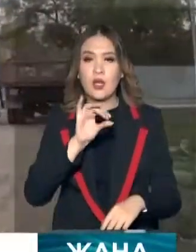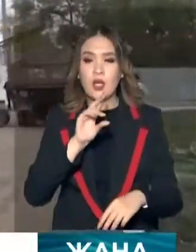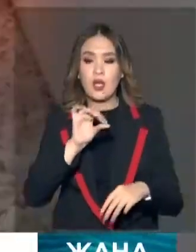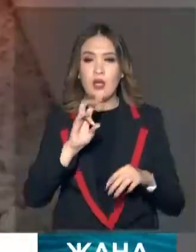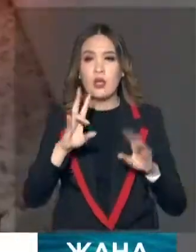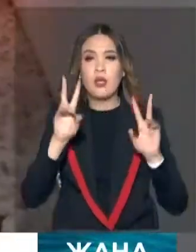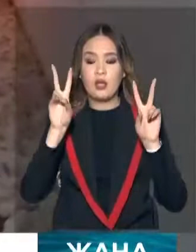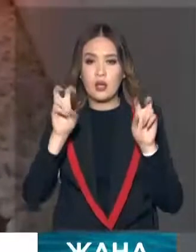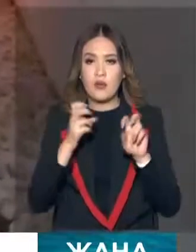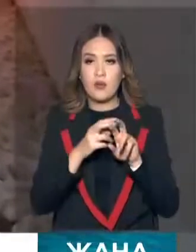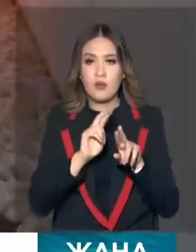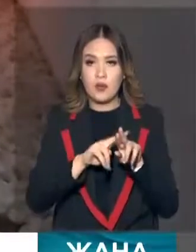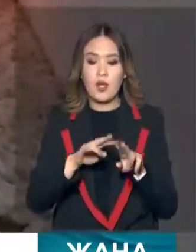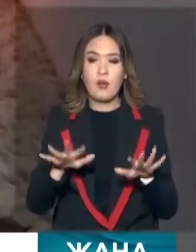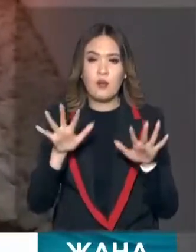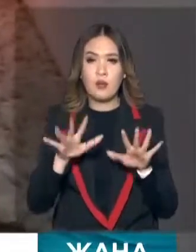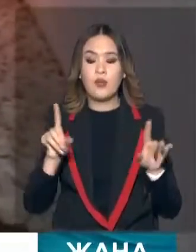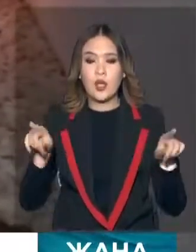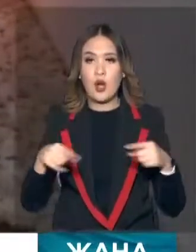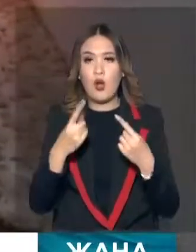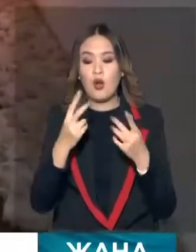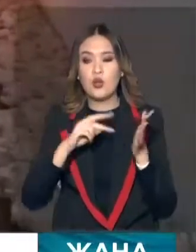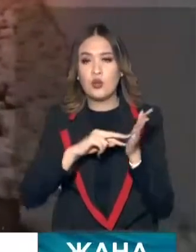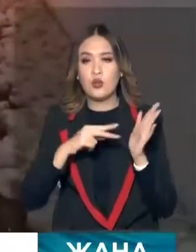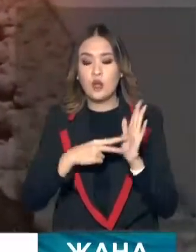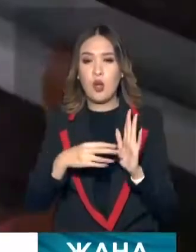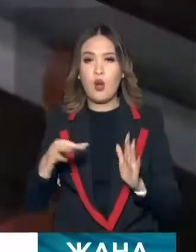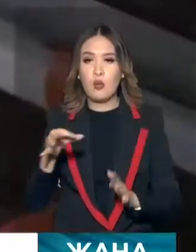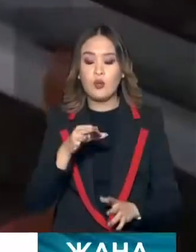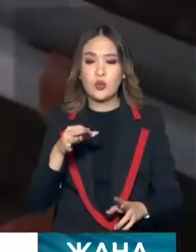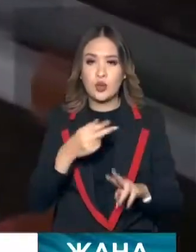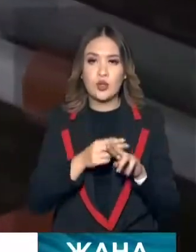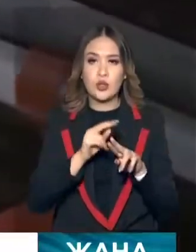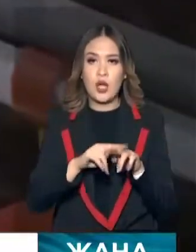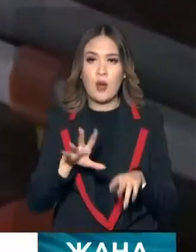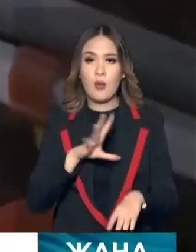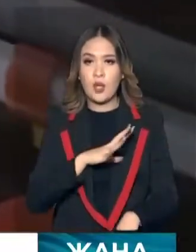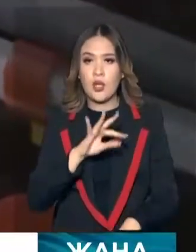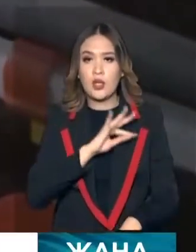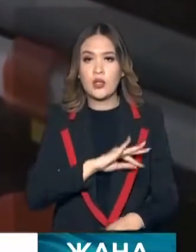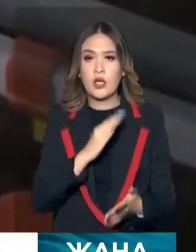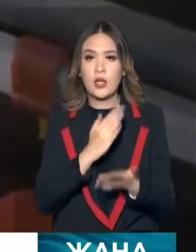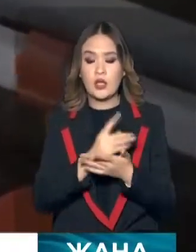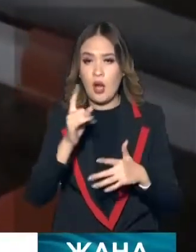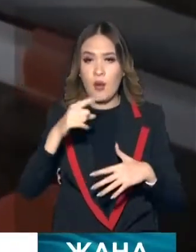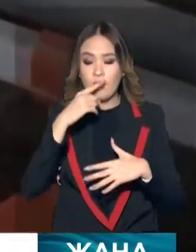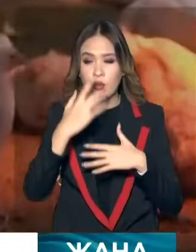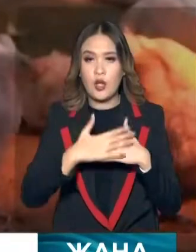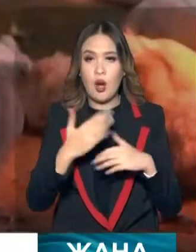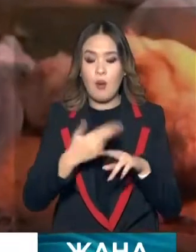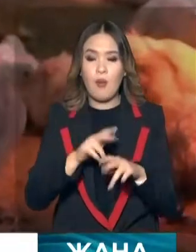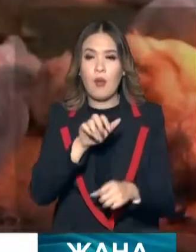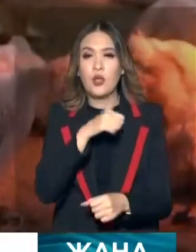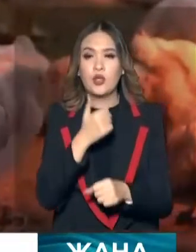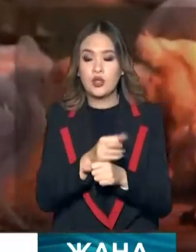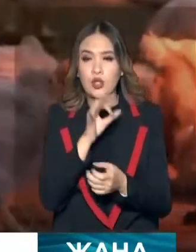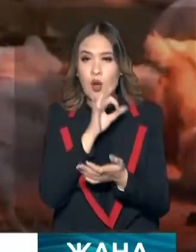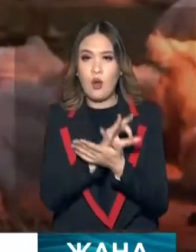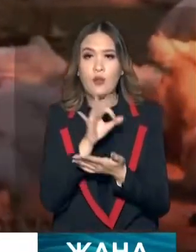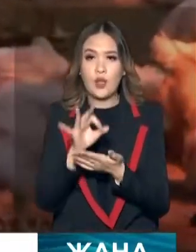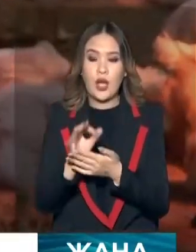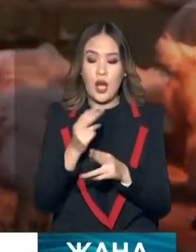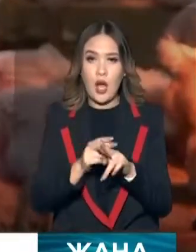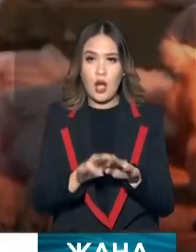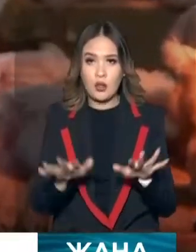Жамбыл облыстық филиалымен бірлескен жоба облыс басшылығы тарапынан да қолдау тауып отыр. Таяуда ғана өңір басшысы жауаптыларға Қордай